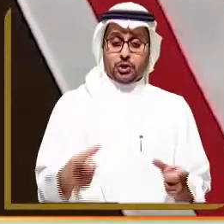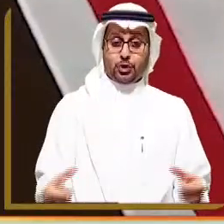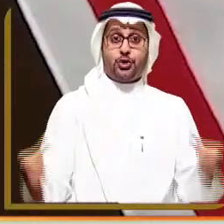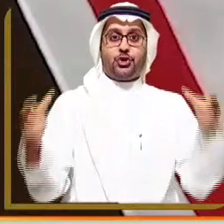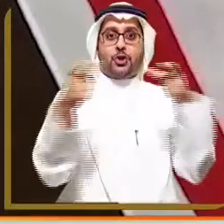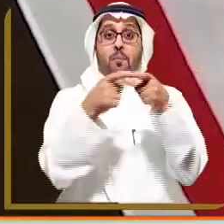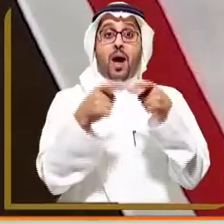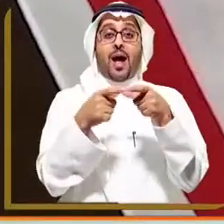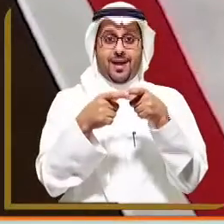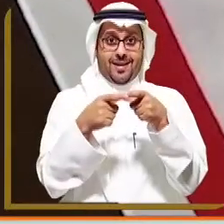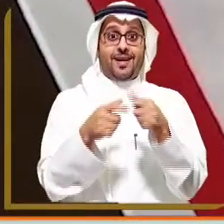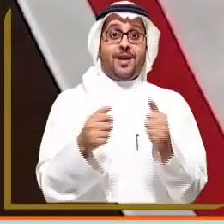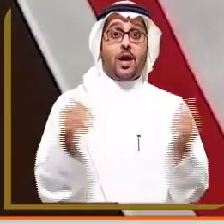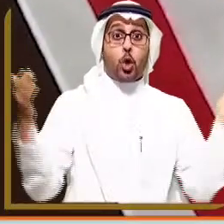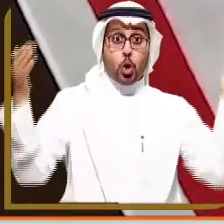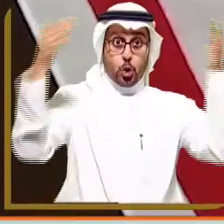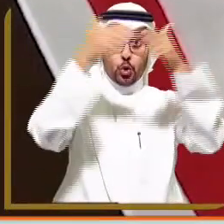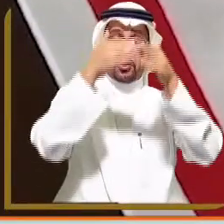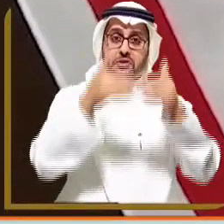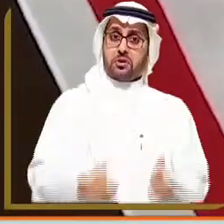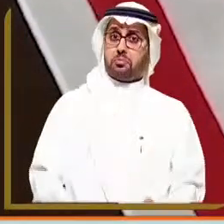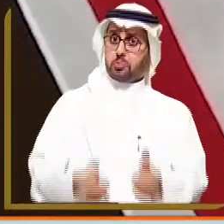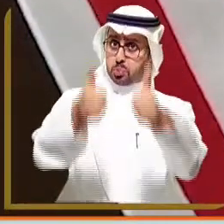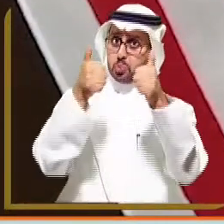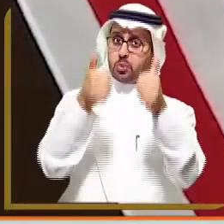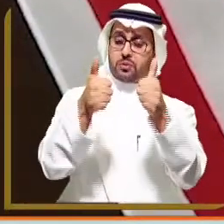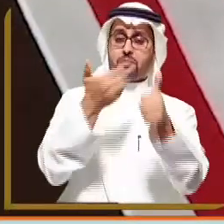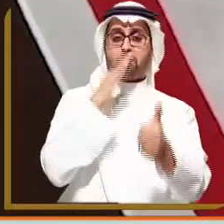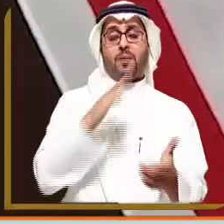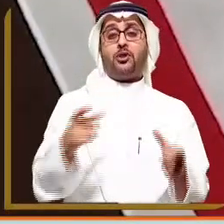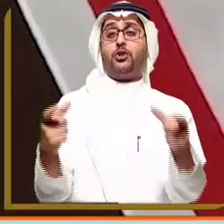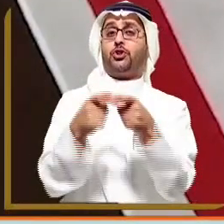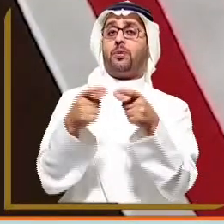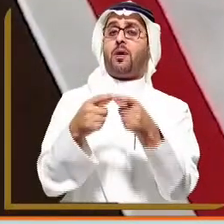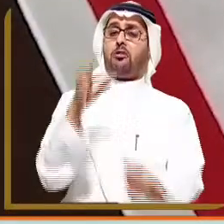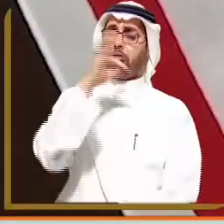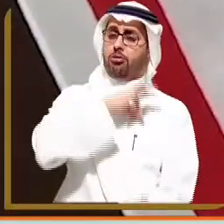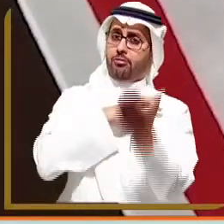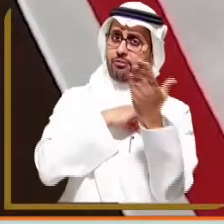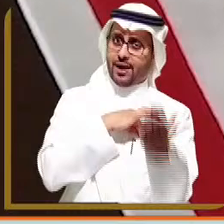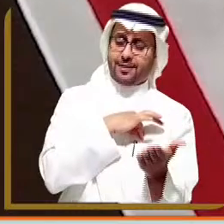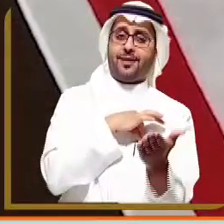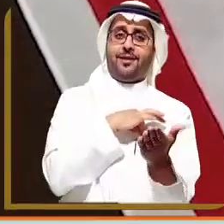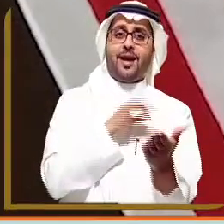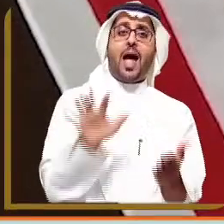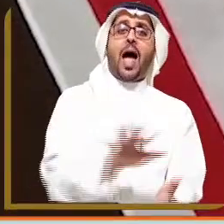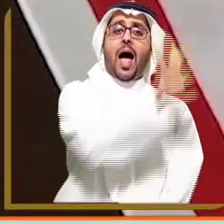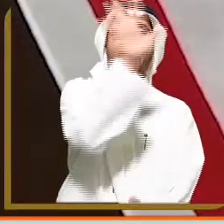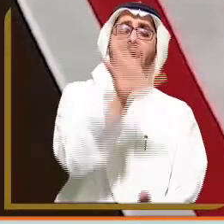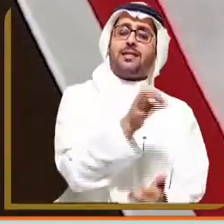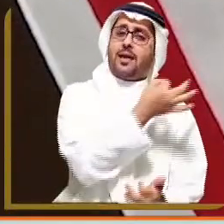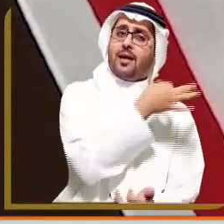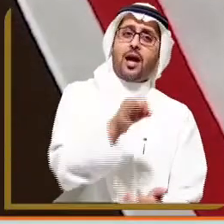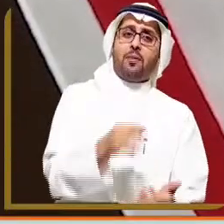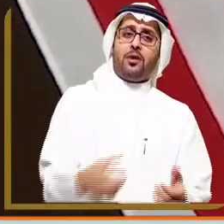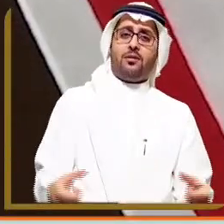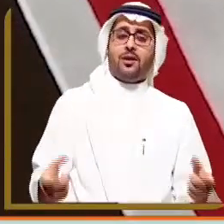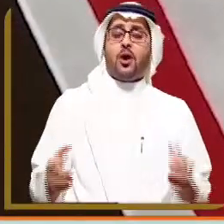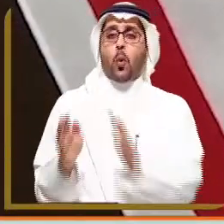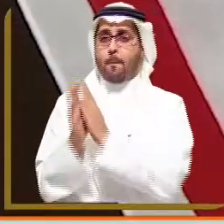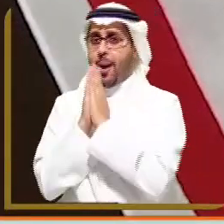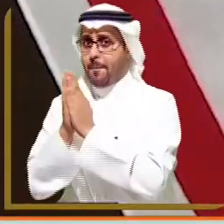استضافتها العاصمة الإندونيسية جاكرتا تتجاوز التوقعات، واصفا الاجتماع بين قادة آسيان والزعيم العسكري الجديد في